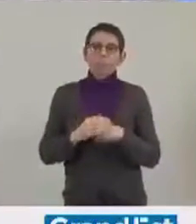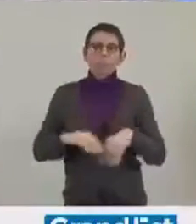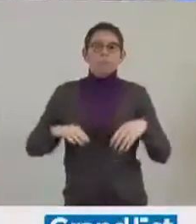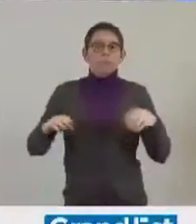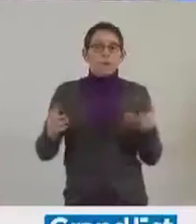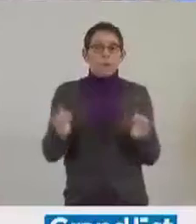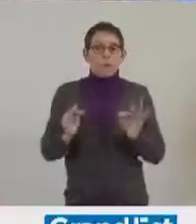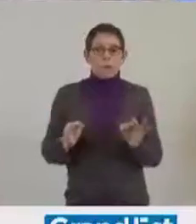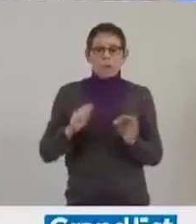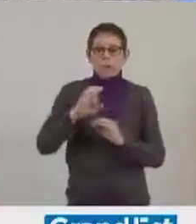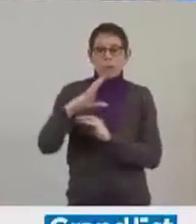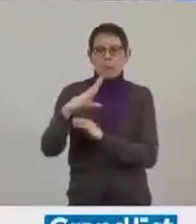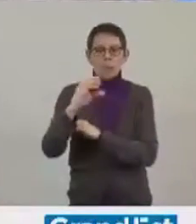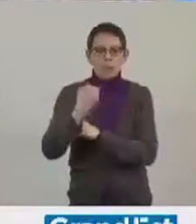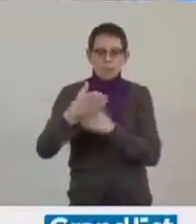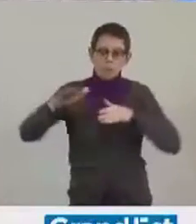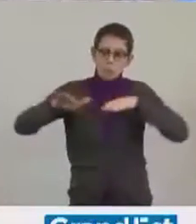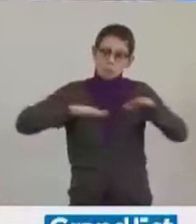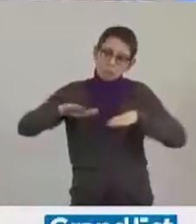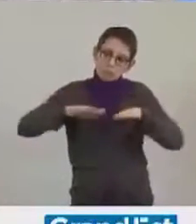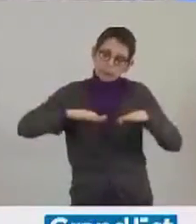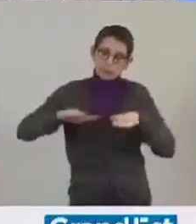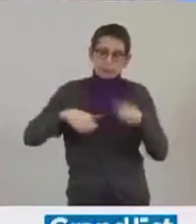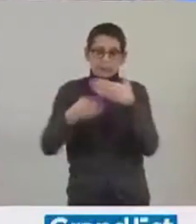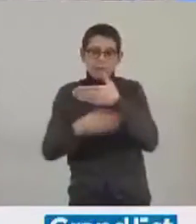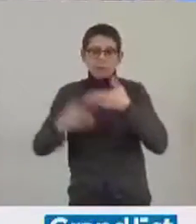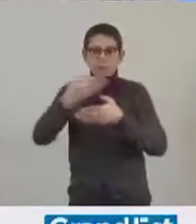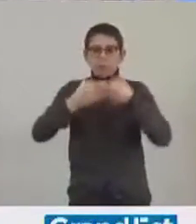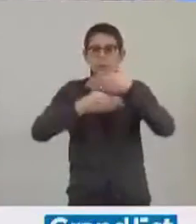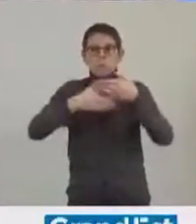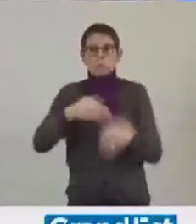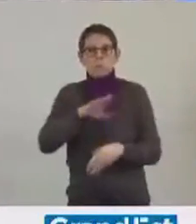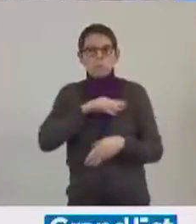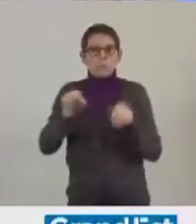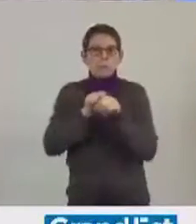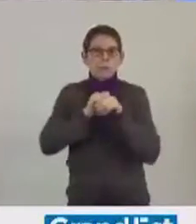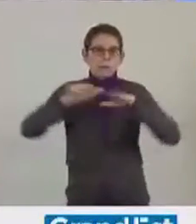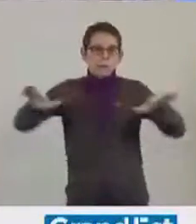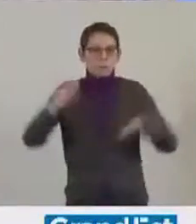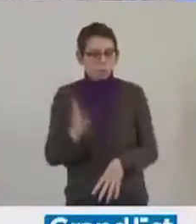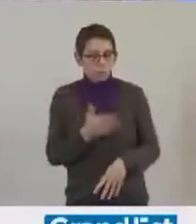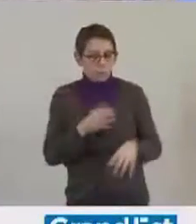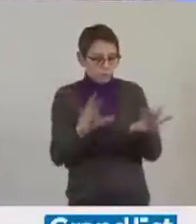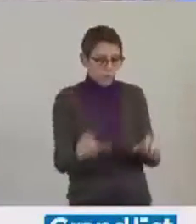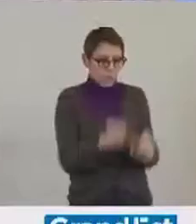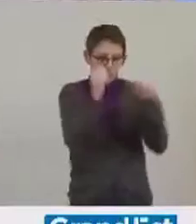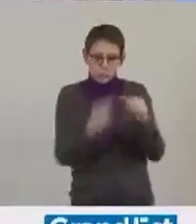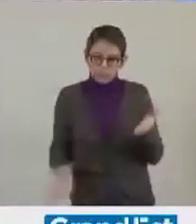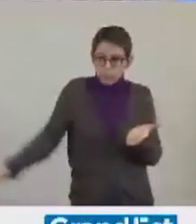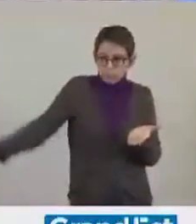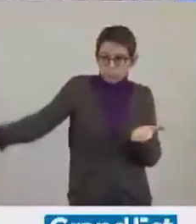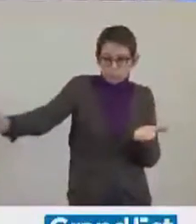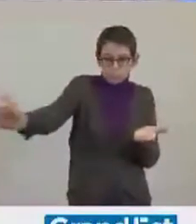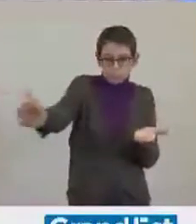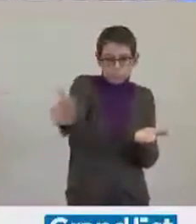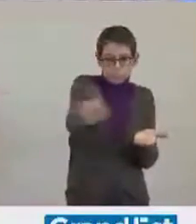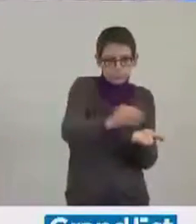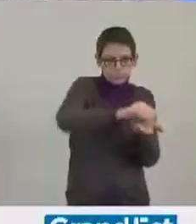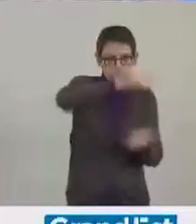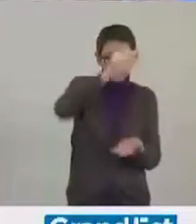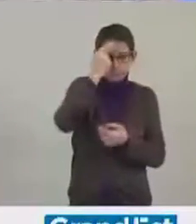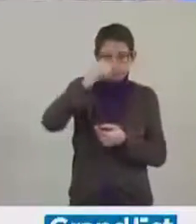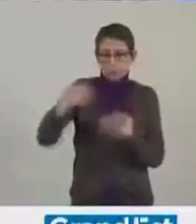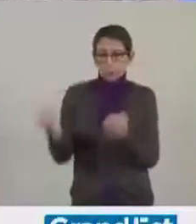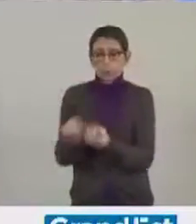affichons résolument la construction en réseau pour mutualiser les compétences et les expertises au service du développement économique du Grand